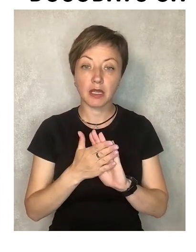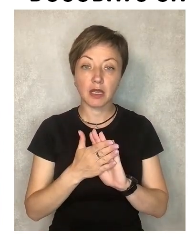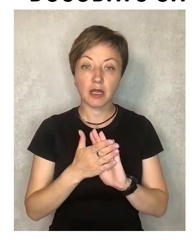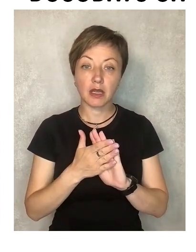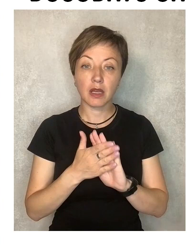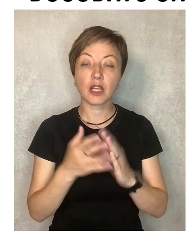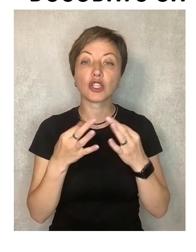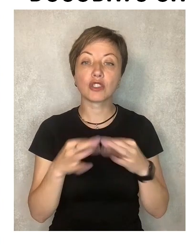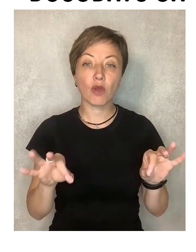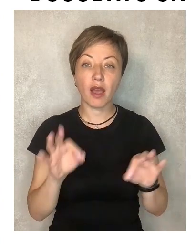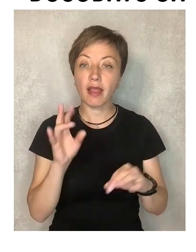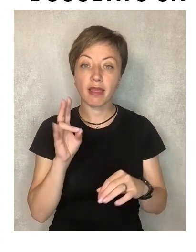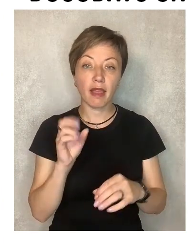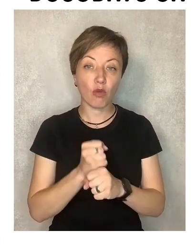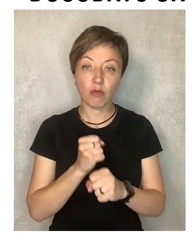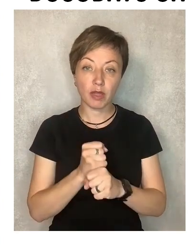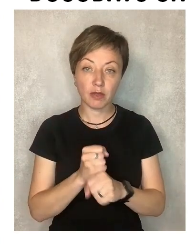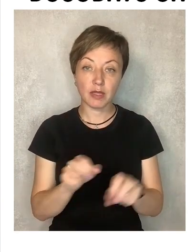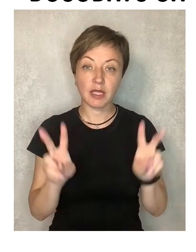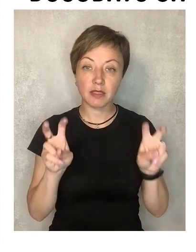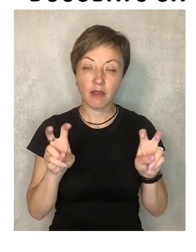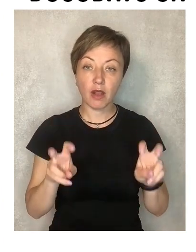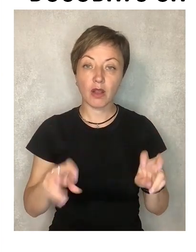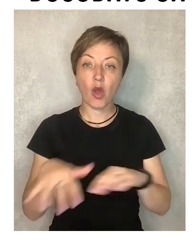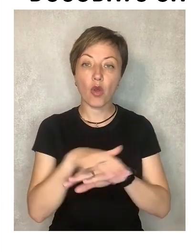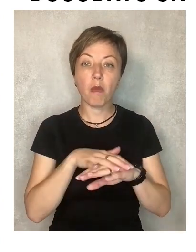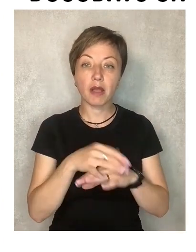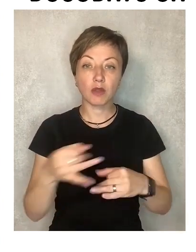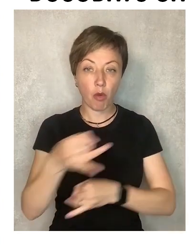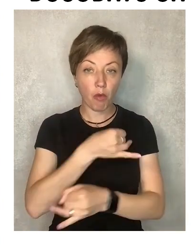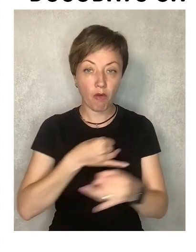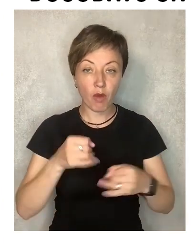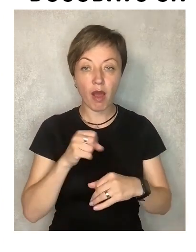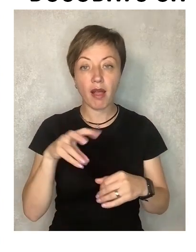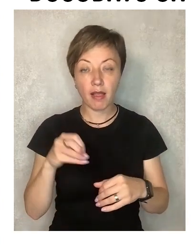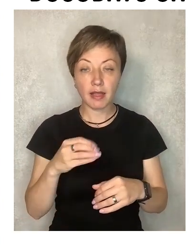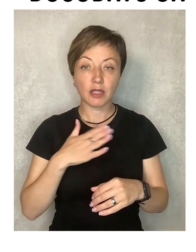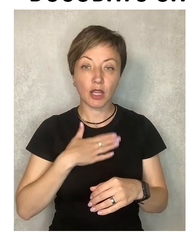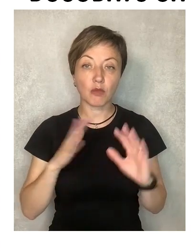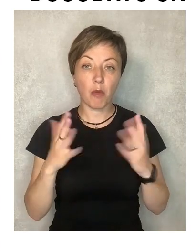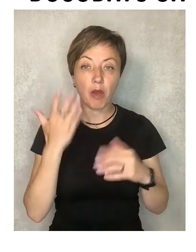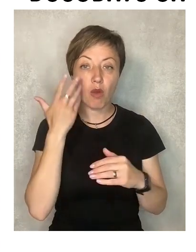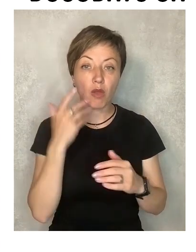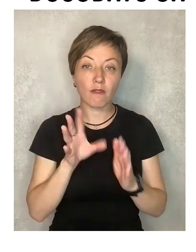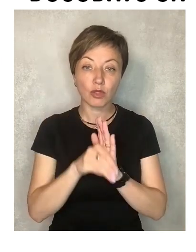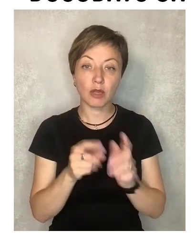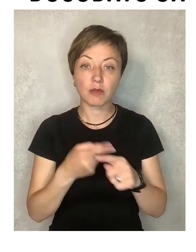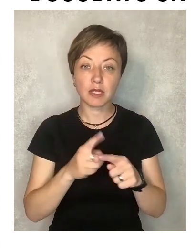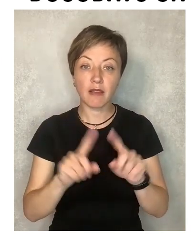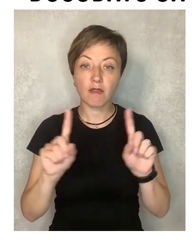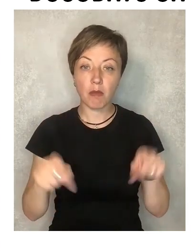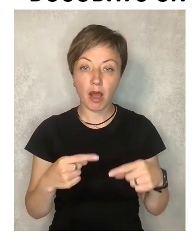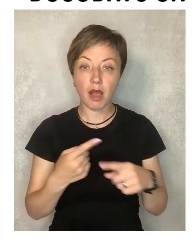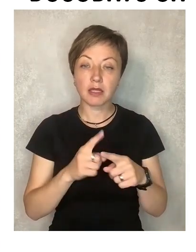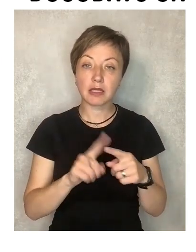дозволяє не робити те, що ми називаємо громадськими обговореннями. Але це якраз ось цей наш момент, коли ми включаємось в це і вимагаємо їх з тих чи